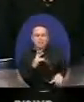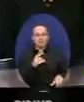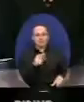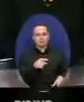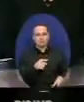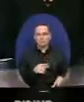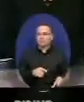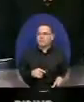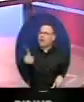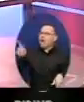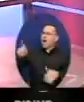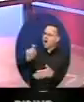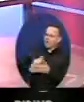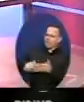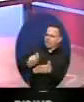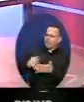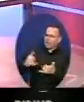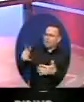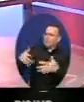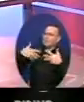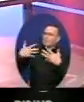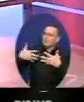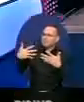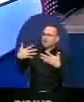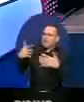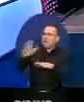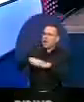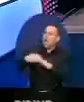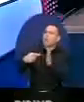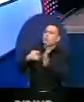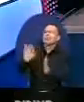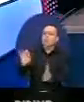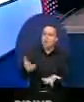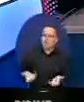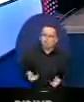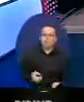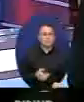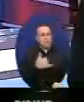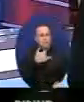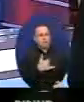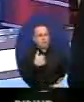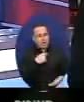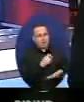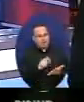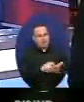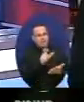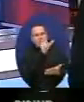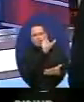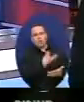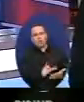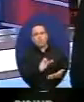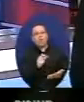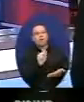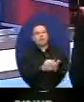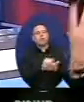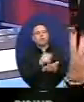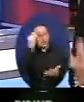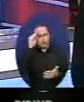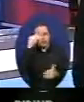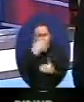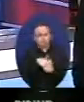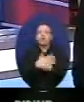על המודל שלך, פרסמת היום מאמר. נכון. שהוא? אז היום אני באמת כתבתי את הטור בידיעות אחרונות על